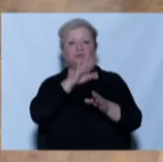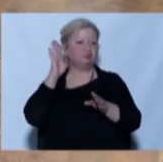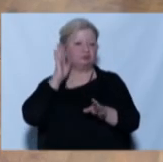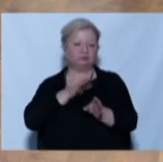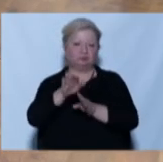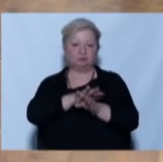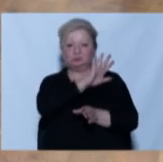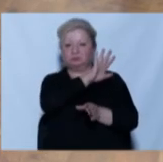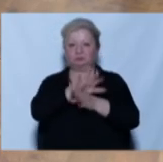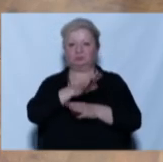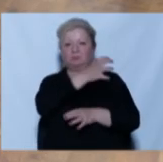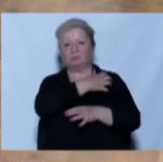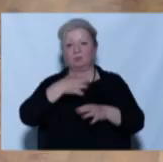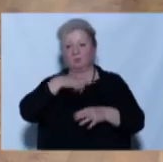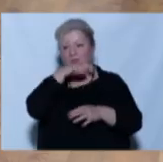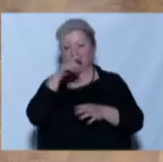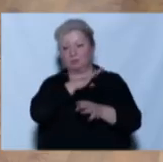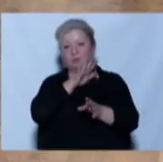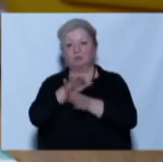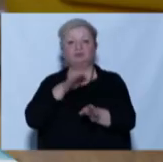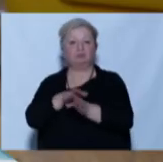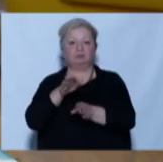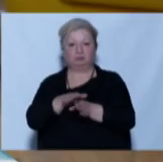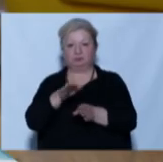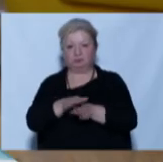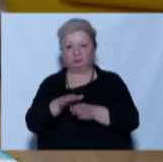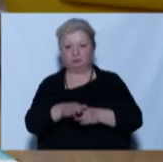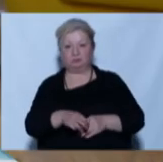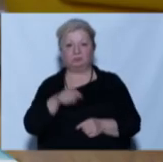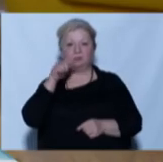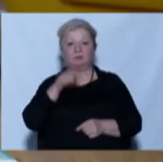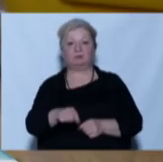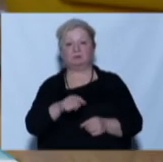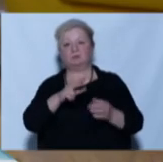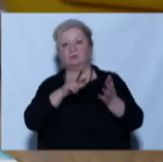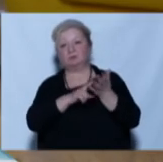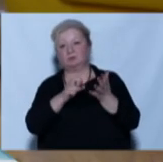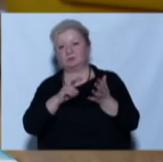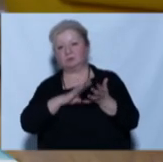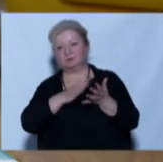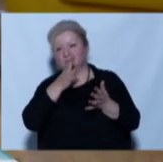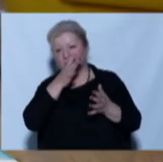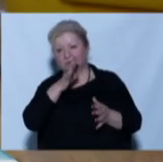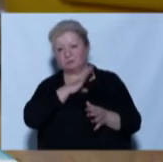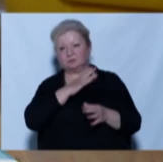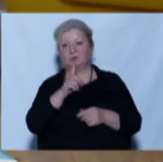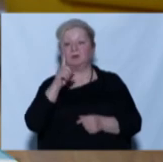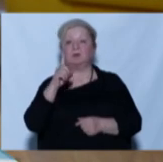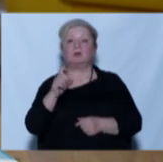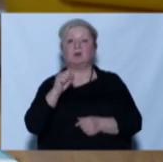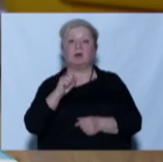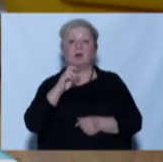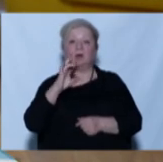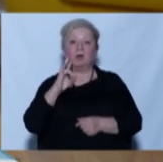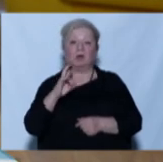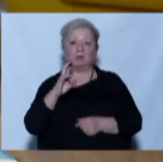და სახანოზე იპყრობდა. 1804 წელს განჯის სახანო შევიდა რუსეთის შემადგენლობაში და სწორედ